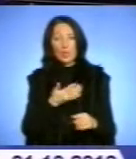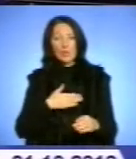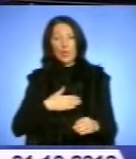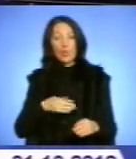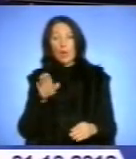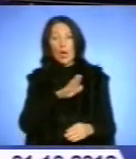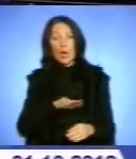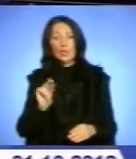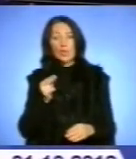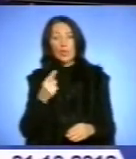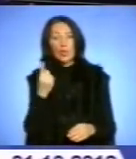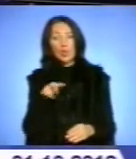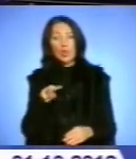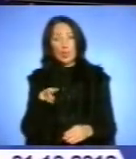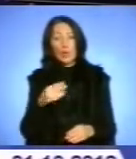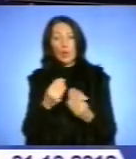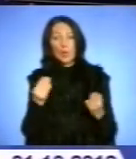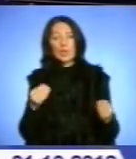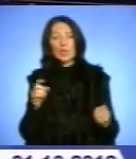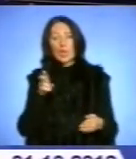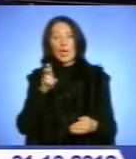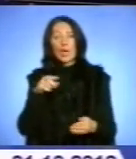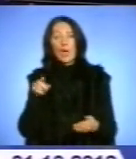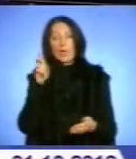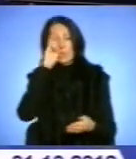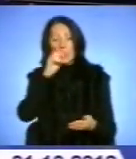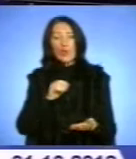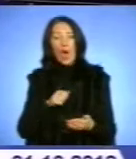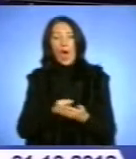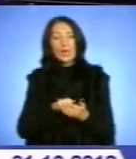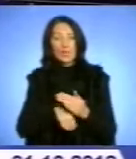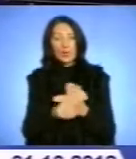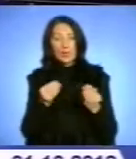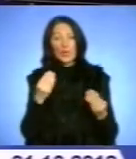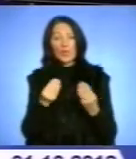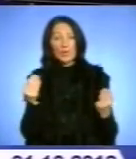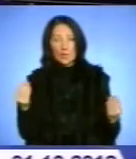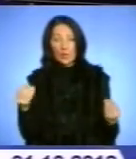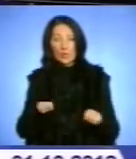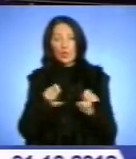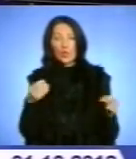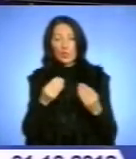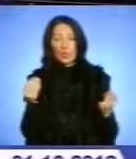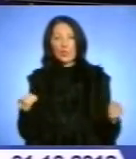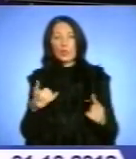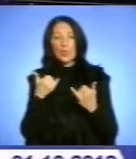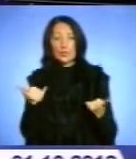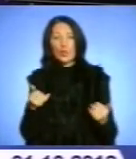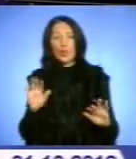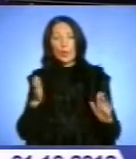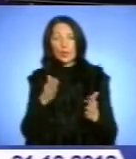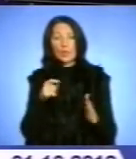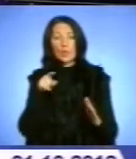листопада, у приміщенні обласного державного архіву відкриють виставку документів, присвячених листопадовим подіям 1918